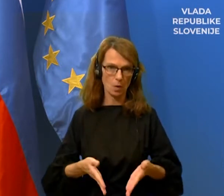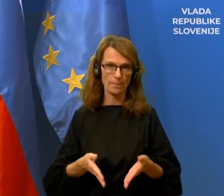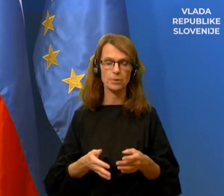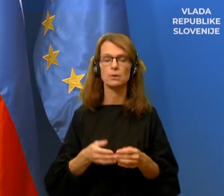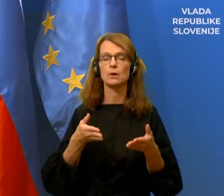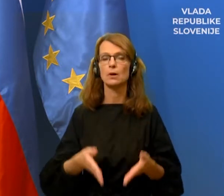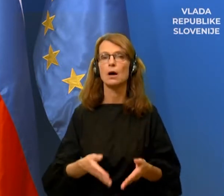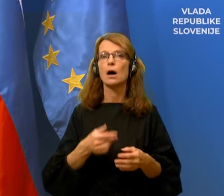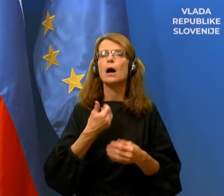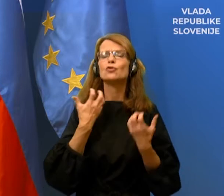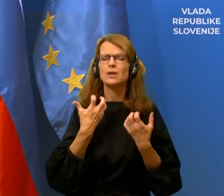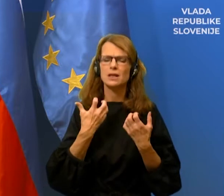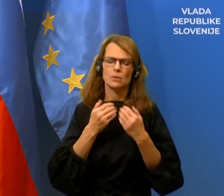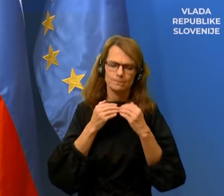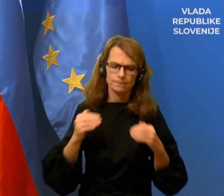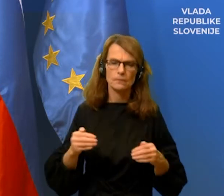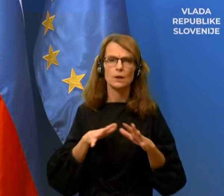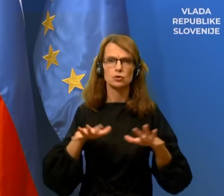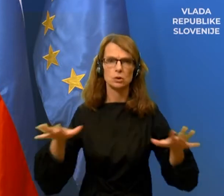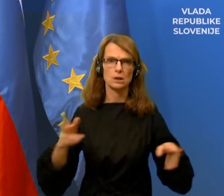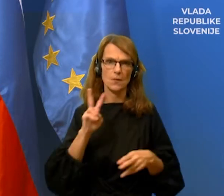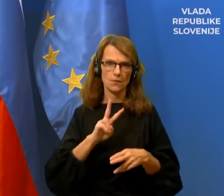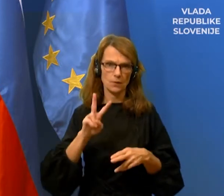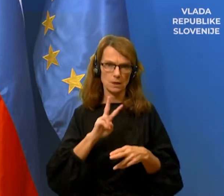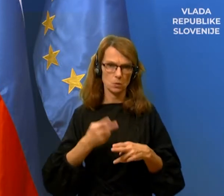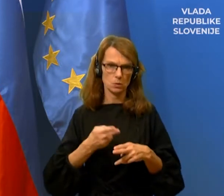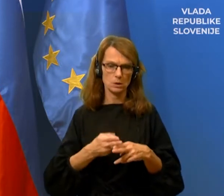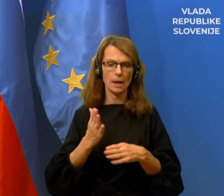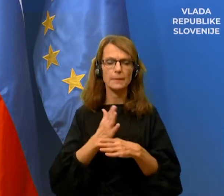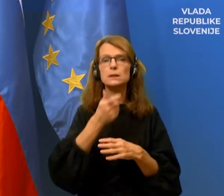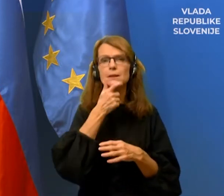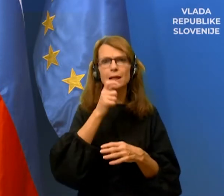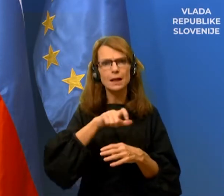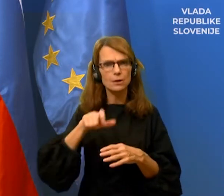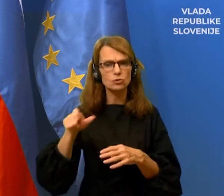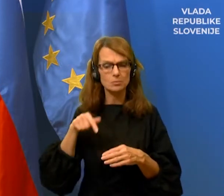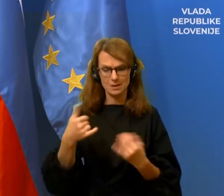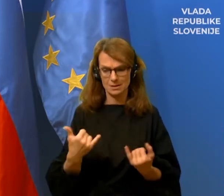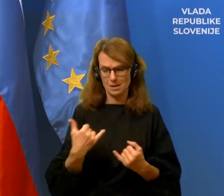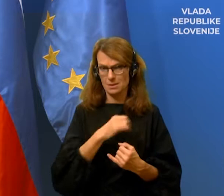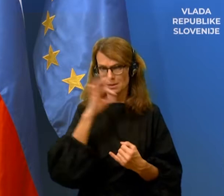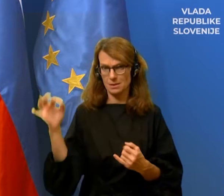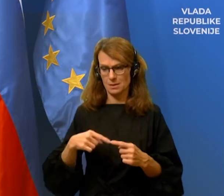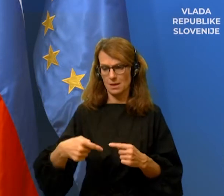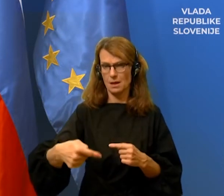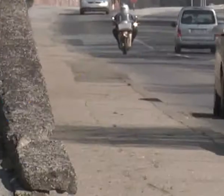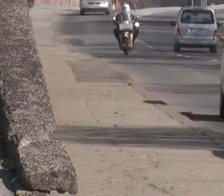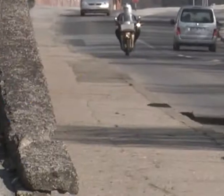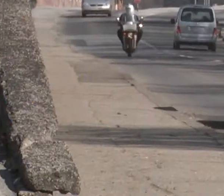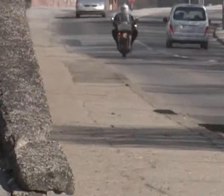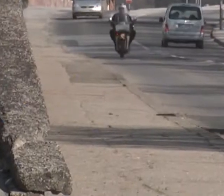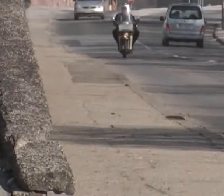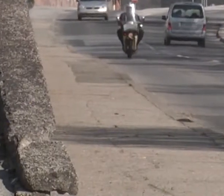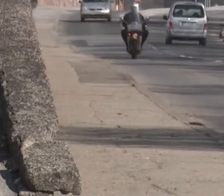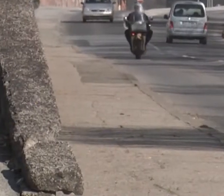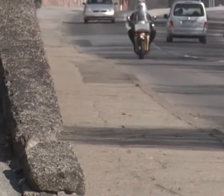želimo zajeziti širjenje virusa med starejšimi v teh dneh okrog 1. novembra. Osebe,